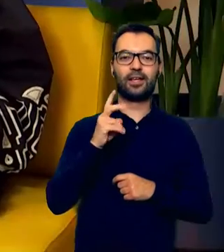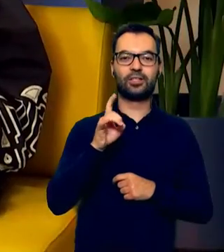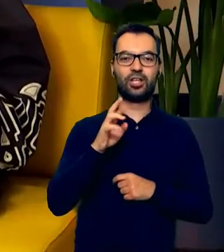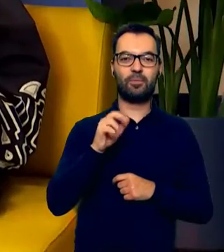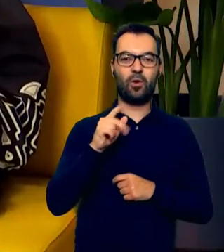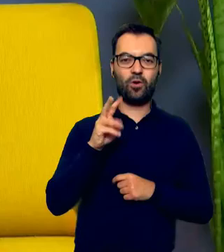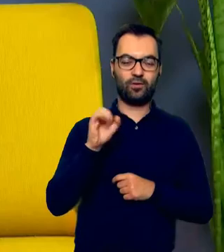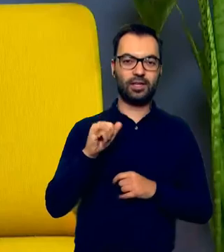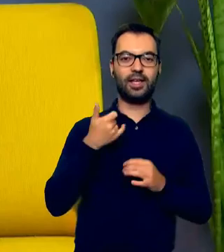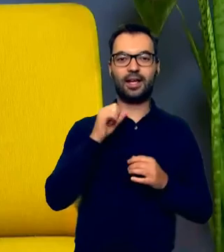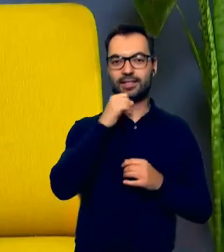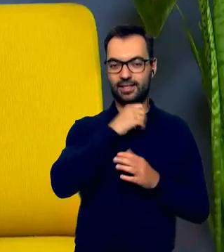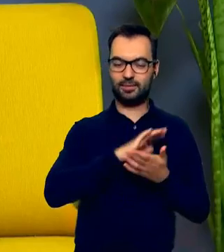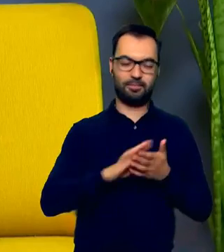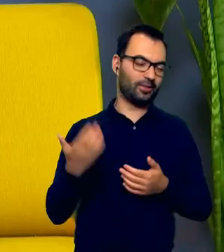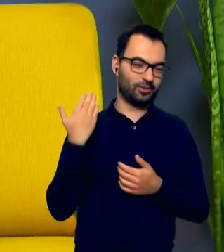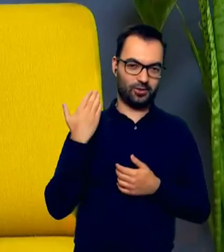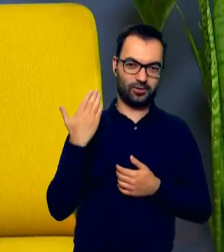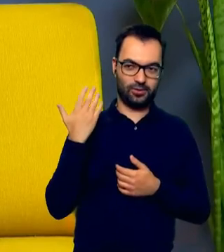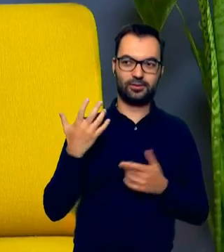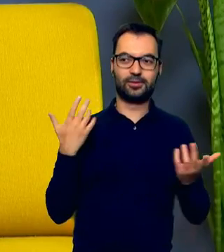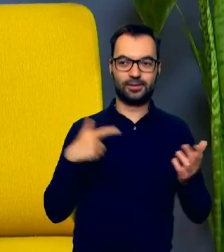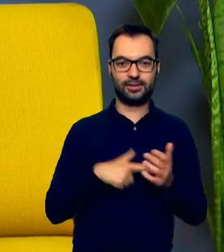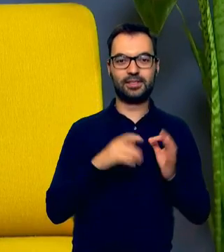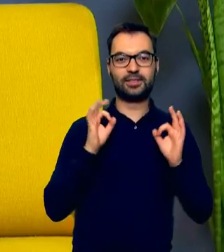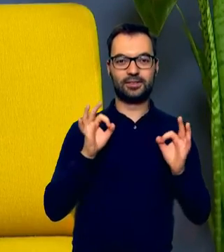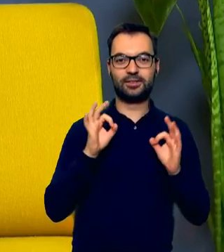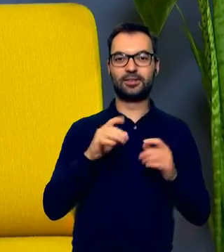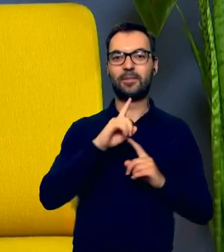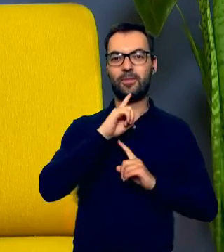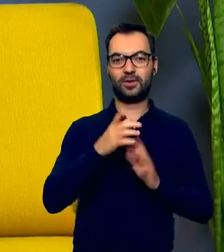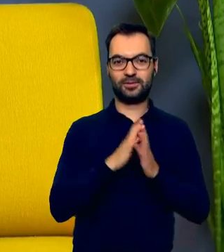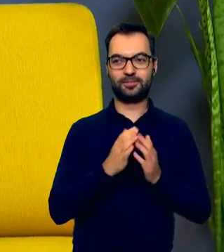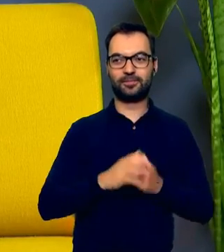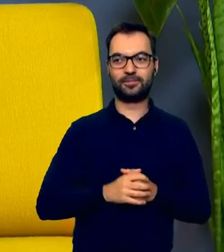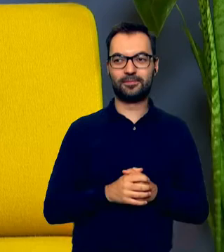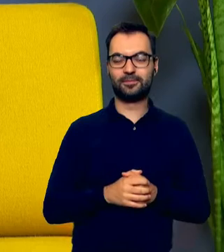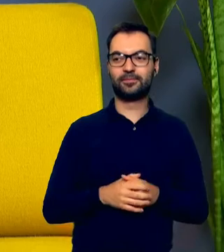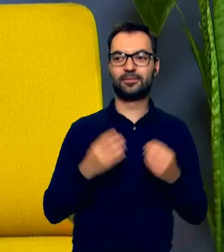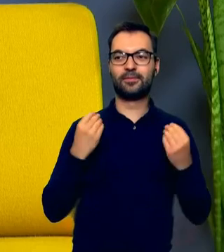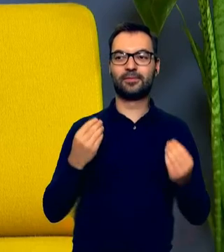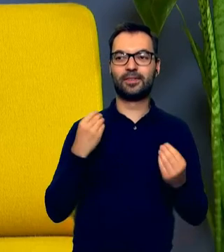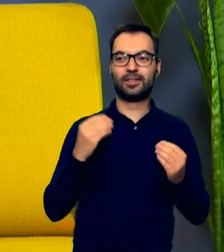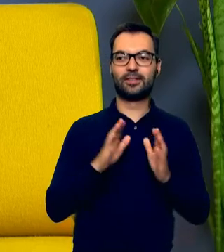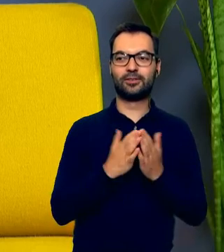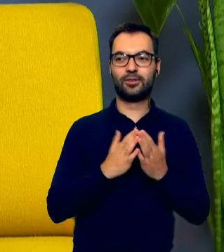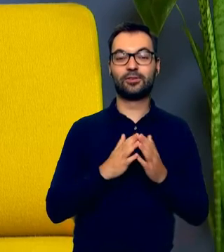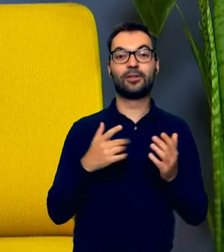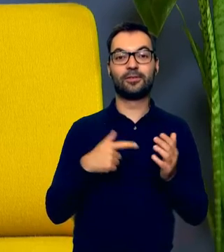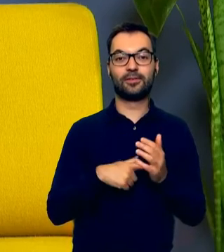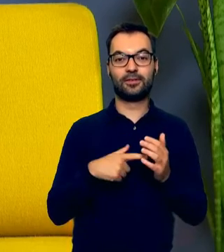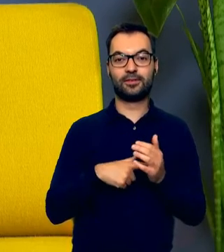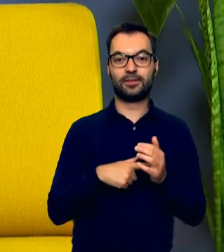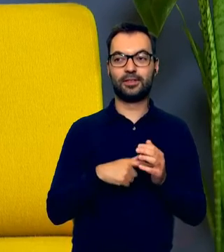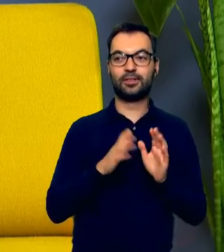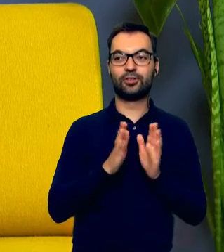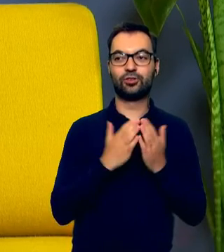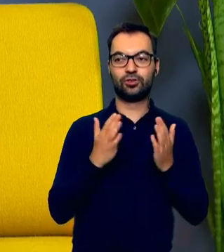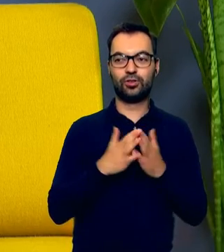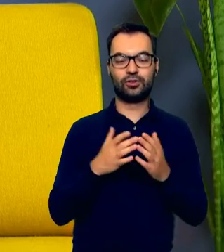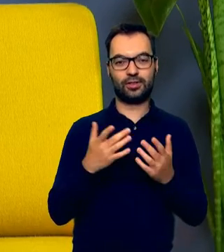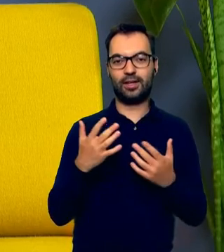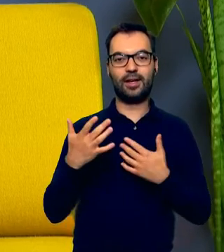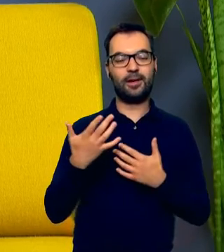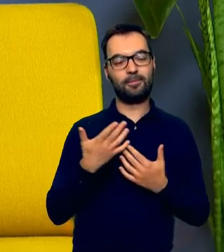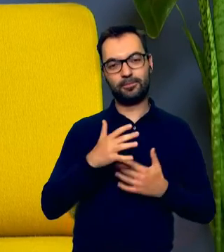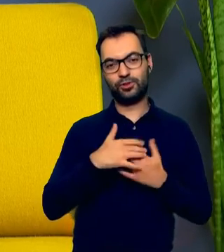Grzebałkowska. Jak się starzeć bez godności? To nasze dzisiejsze polecenie. Wspaniała lektura, a właściwie taka książka do